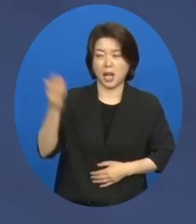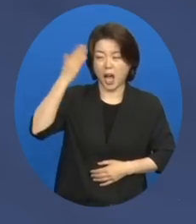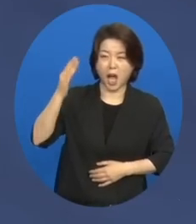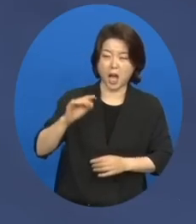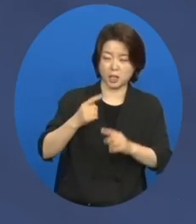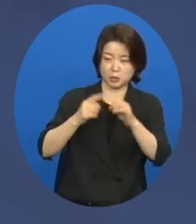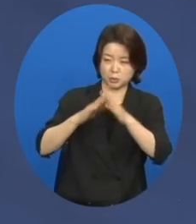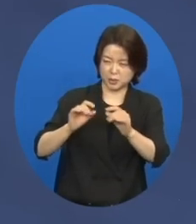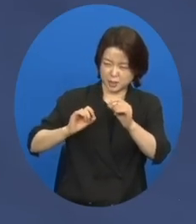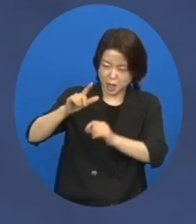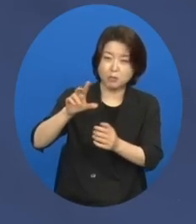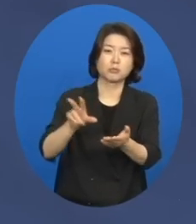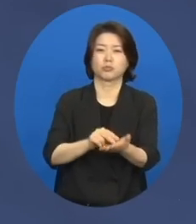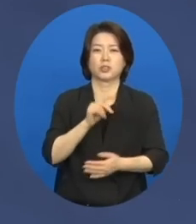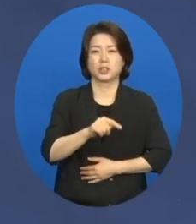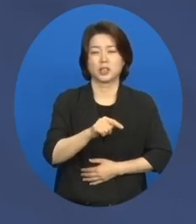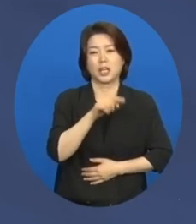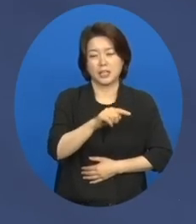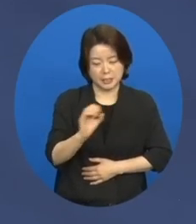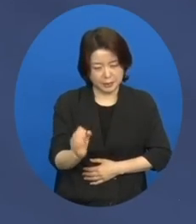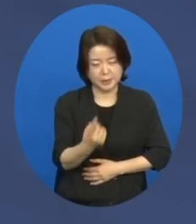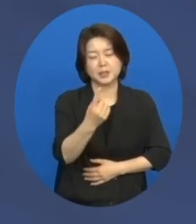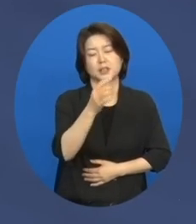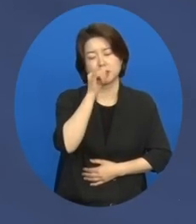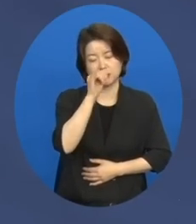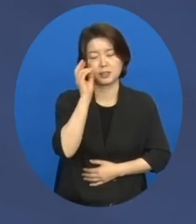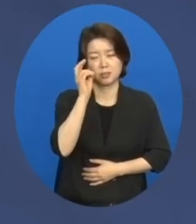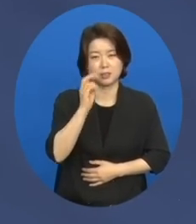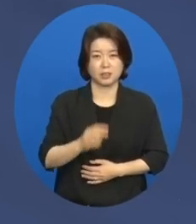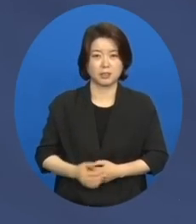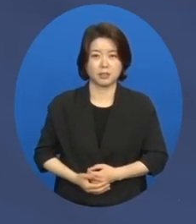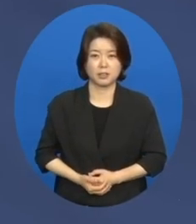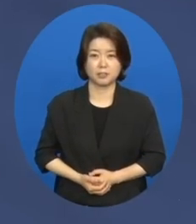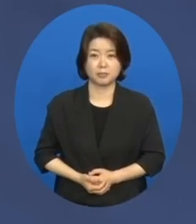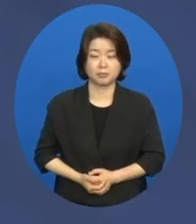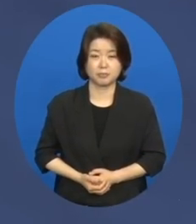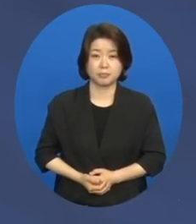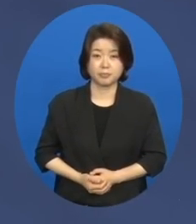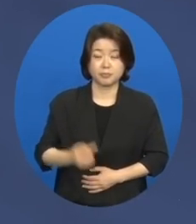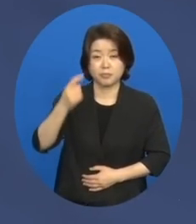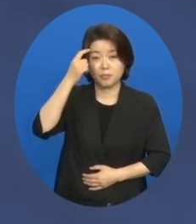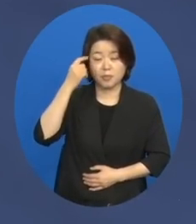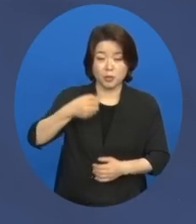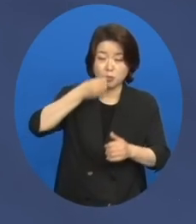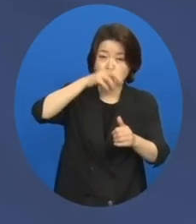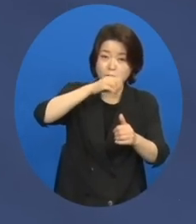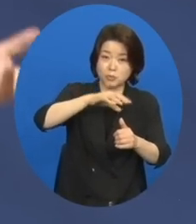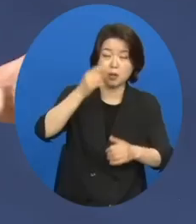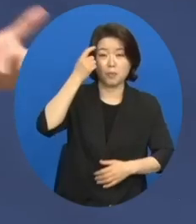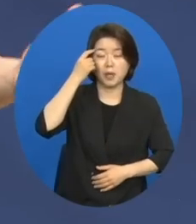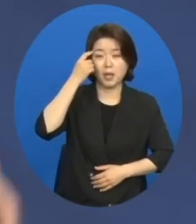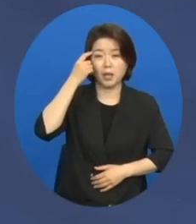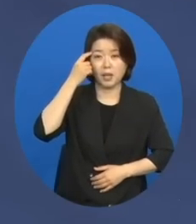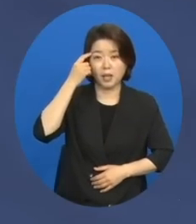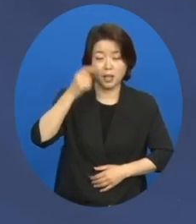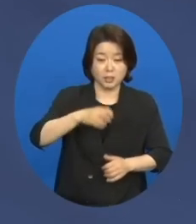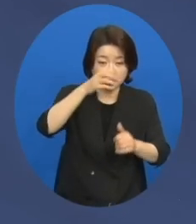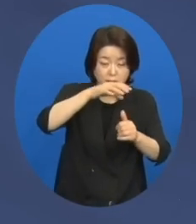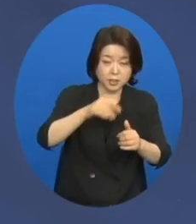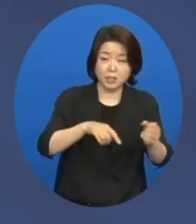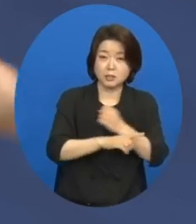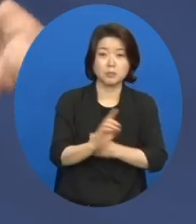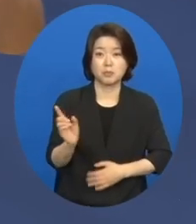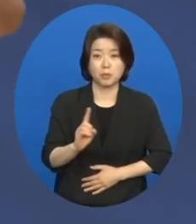대부분의 문제는 여기에 기인한다고 봐도 과언이 아니에요. 왜 세례를 받았으며 그 세례가 뭘